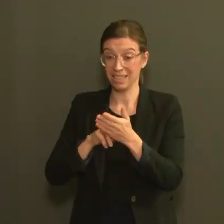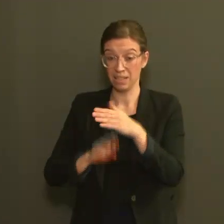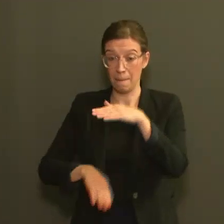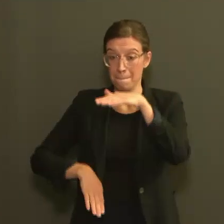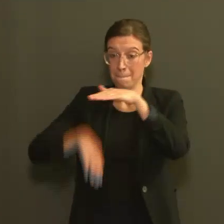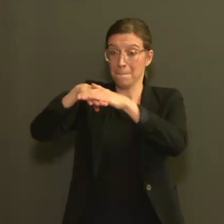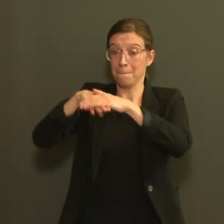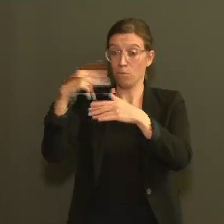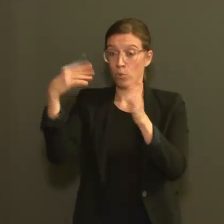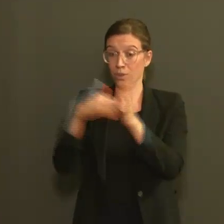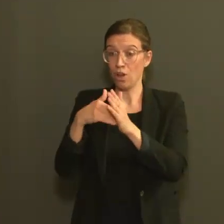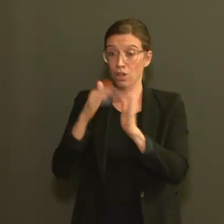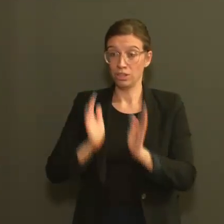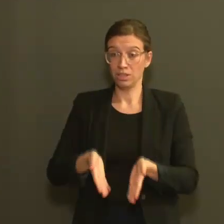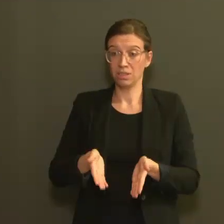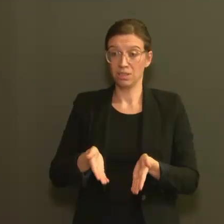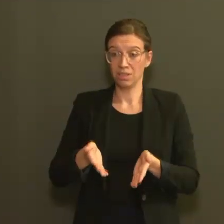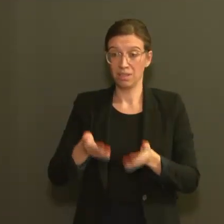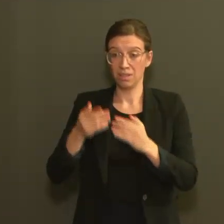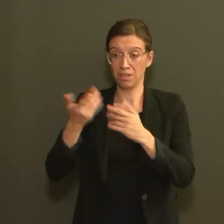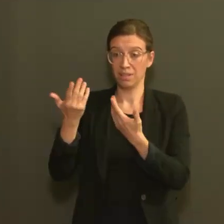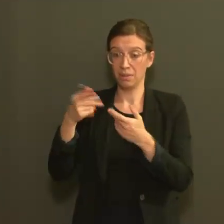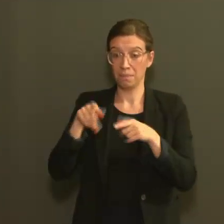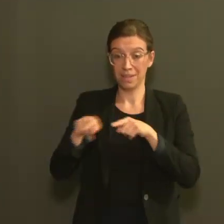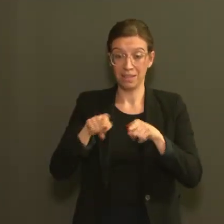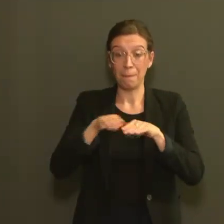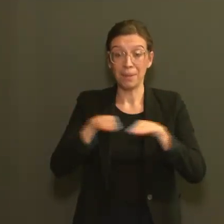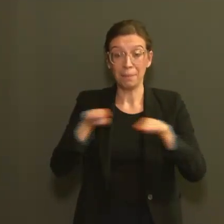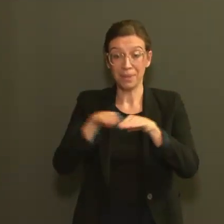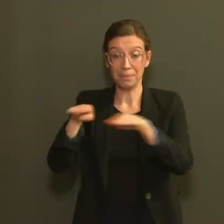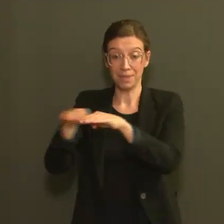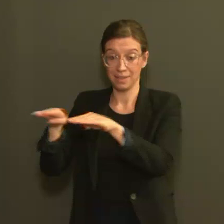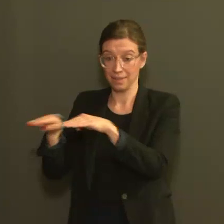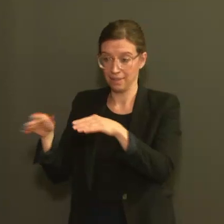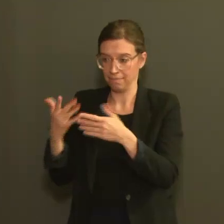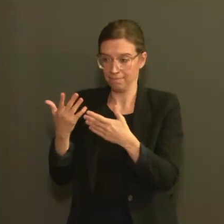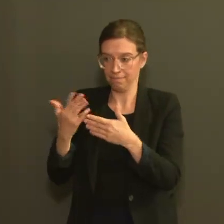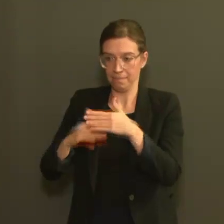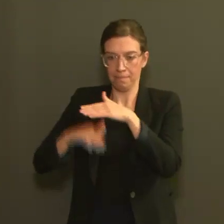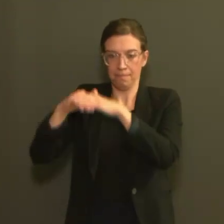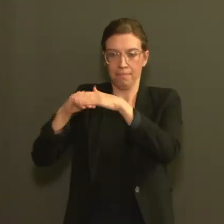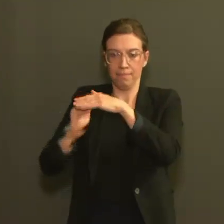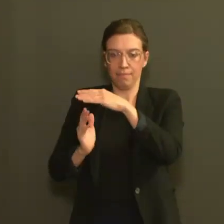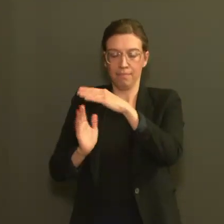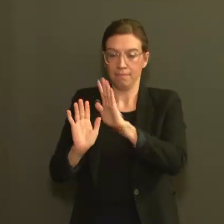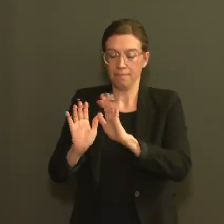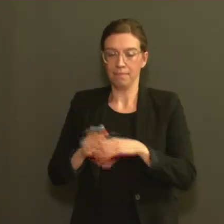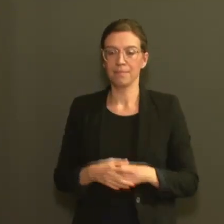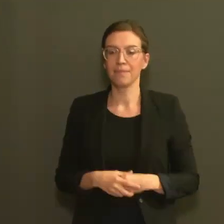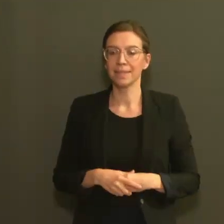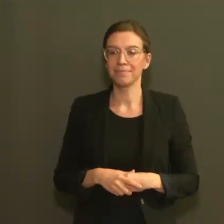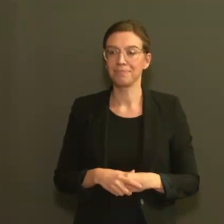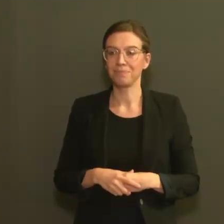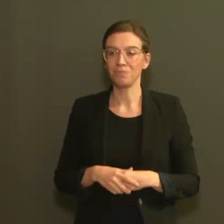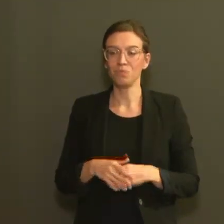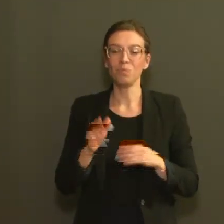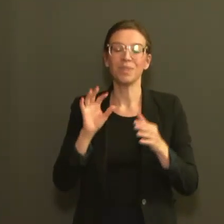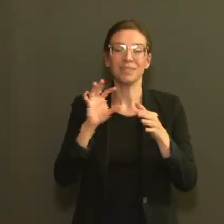Ook de overlijdens blijven toenemen. De voorbije week werden er gemiddeld 18 overlijdens per dag gemeld. Dat